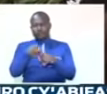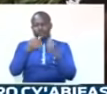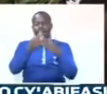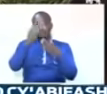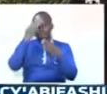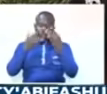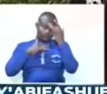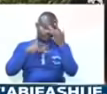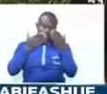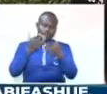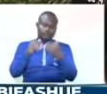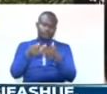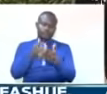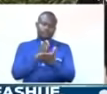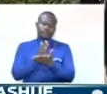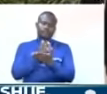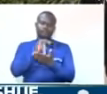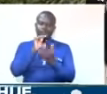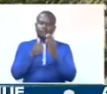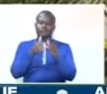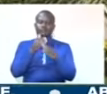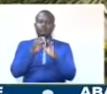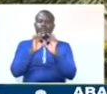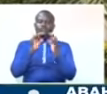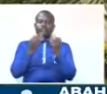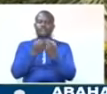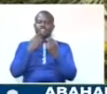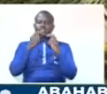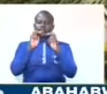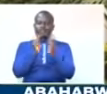iriho buriya ntabwo umuntu yubaka urugo avuga ngo